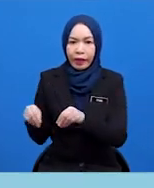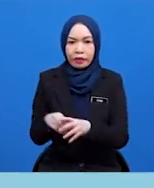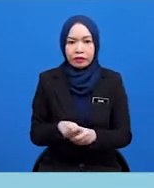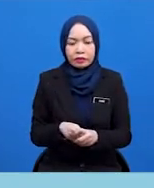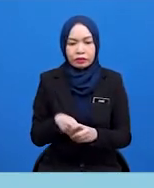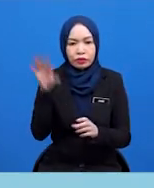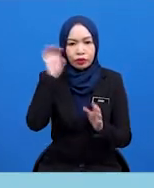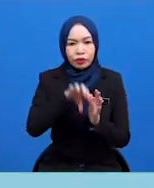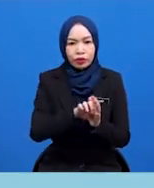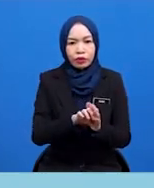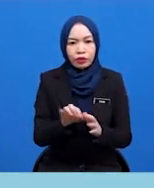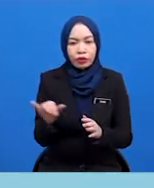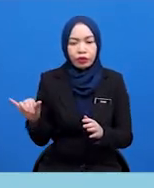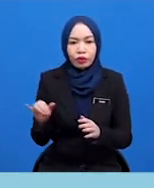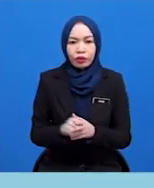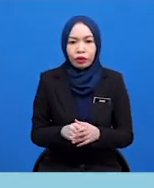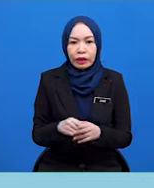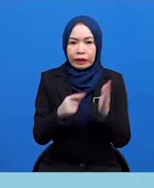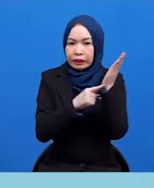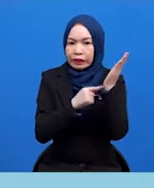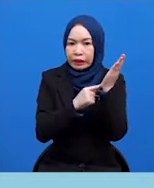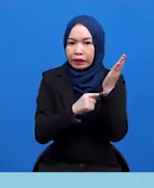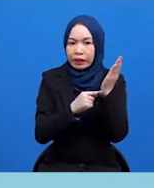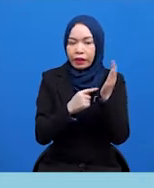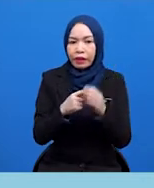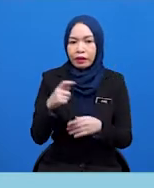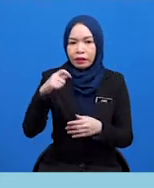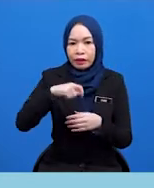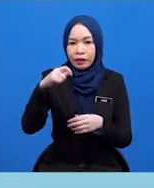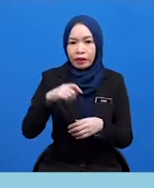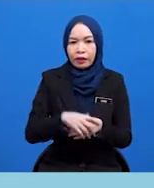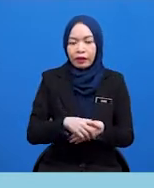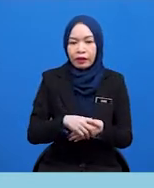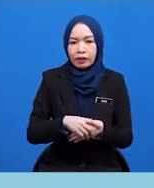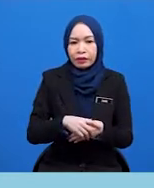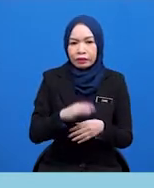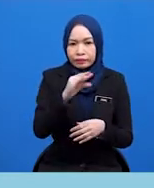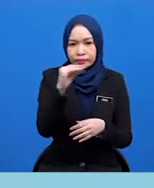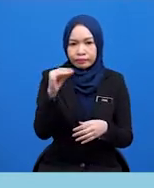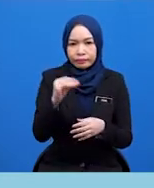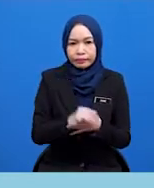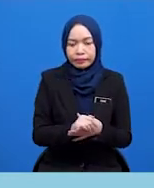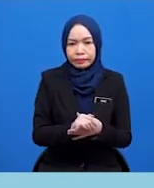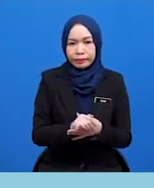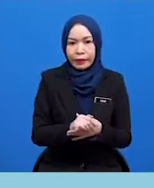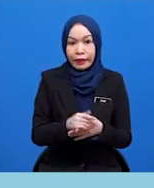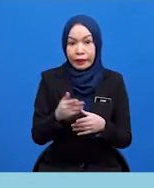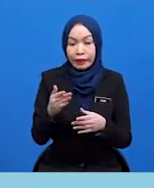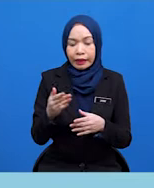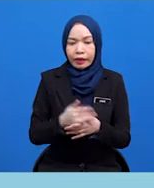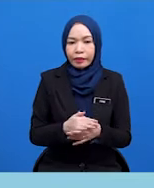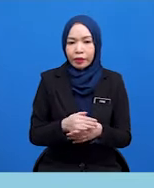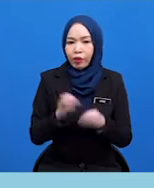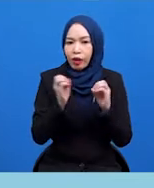teh. Kesembilan, berlaku kepupusan flora dan fauna. Penebangan hutan untuk